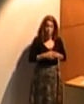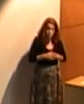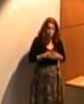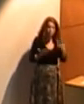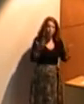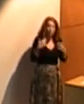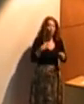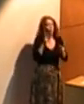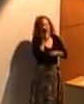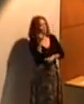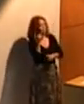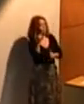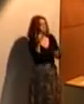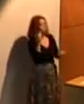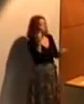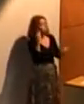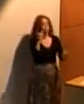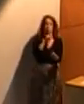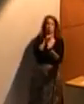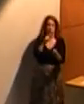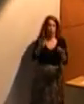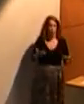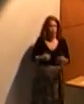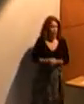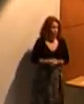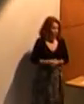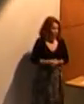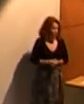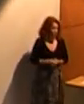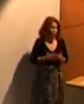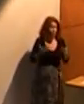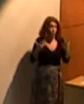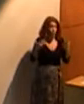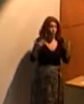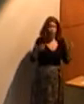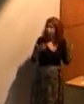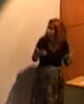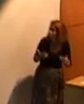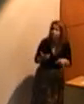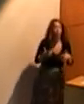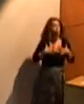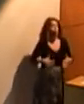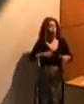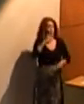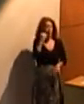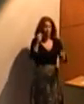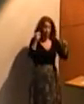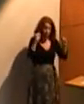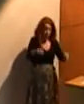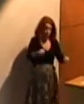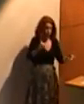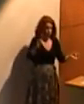vraiment fondamentalement ainsi donc est ce qu'on peut repenser le corps humain est ce que cette question